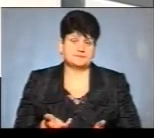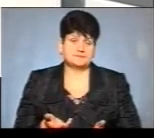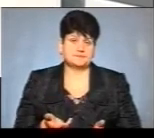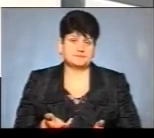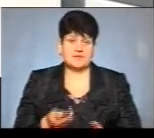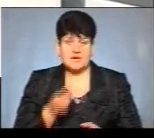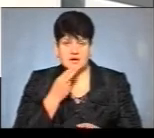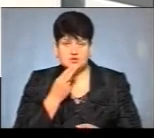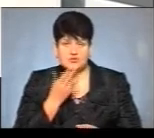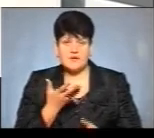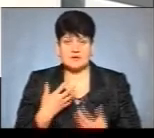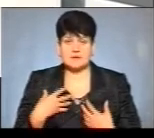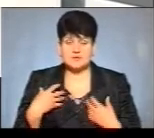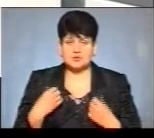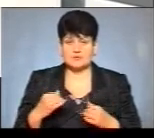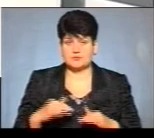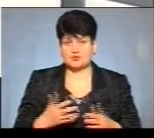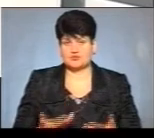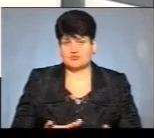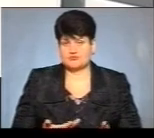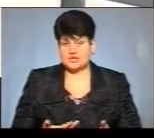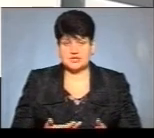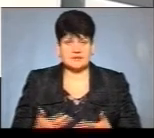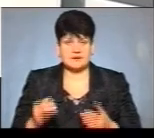і харчуванням, і здоровим способом життя, і